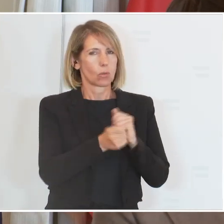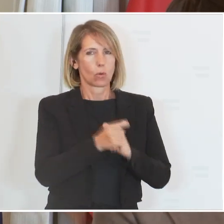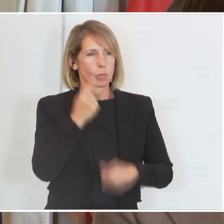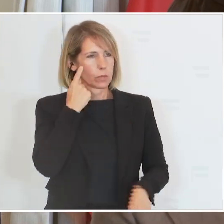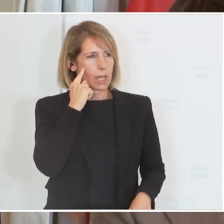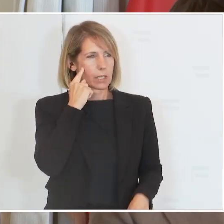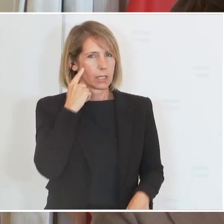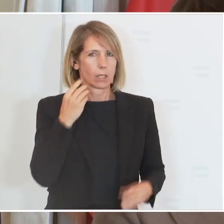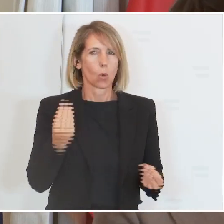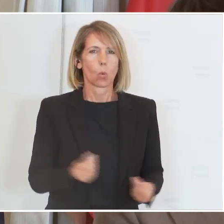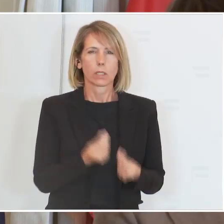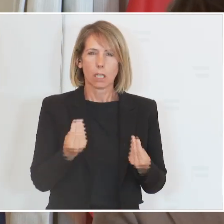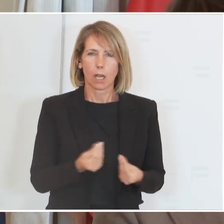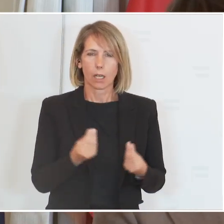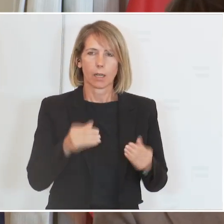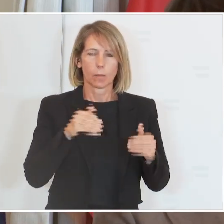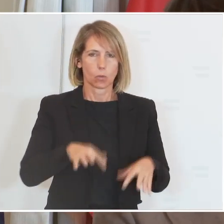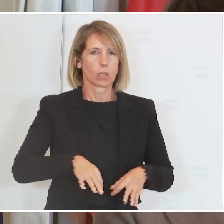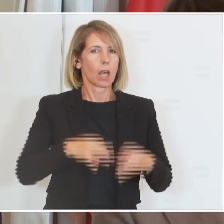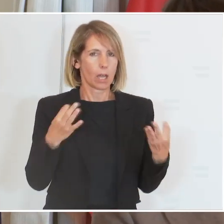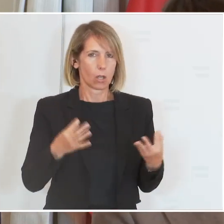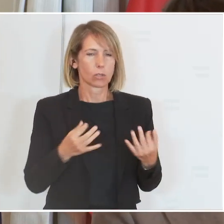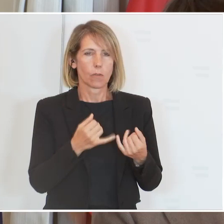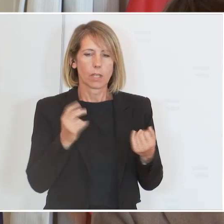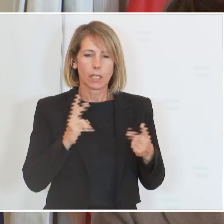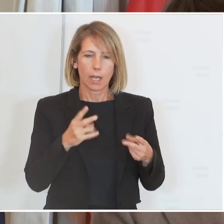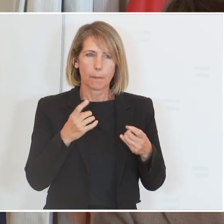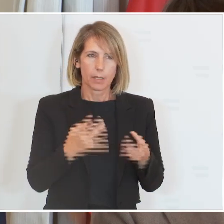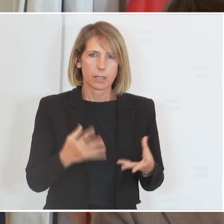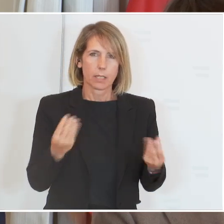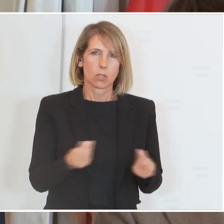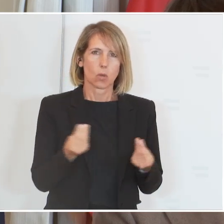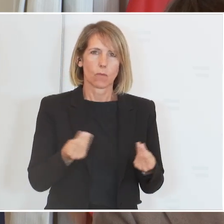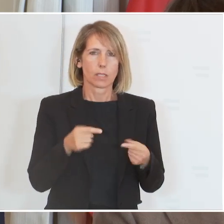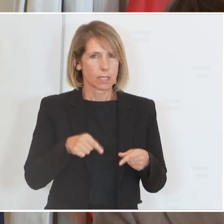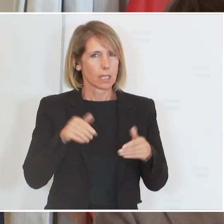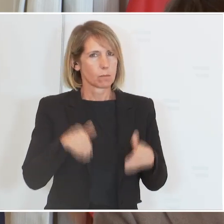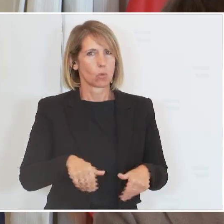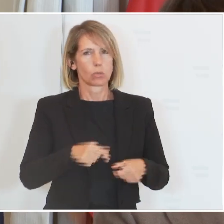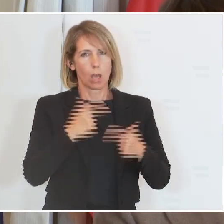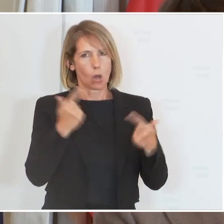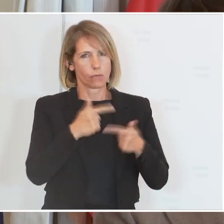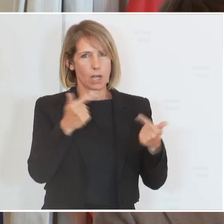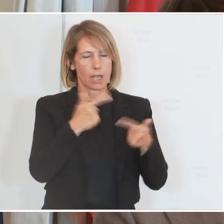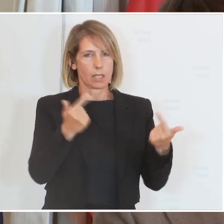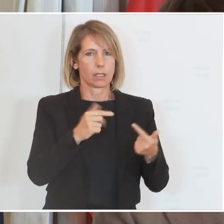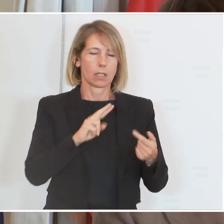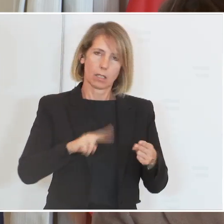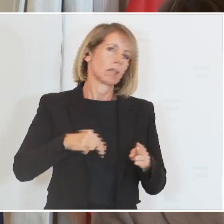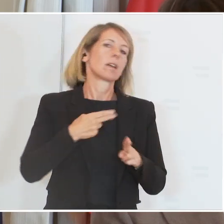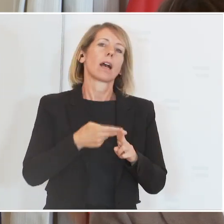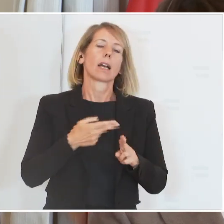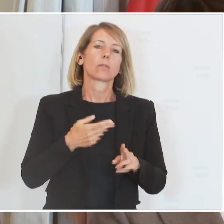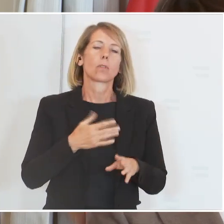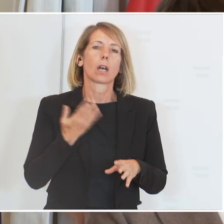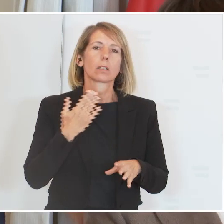die Ursachen eben sind, wie es überhaupt so weit hat kommen können, das muss geklärt werden. Und die Antwort, die sozusagen sehr